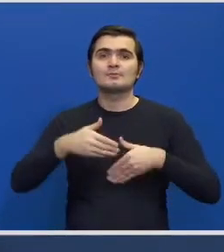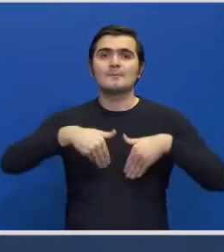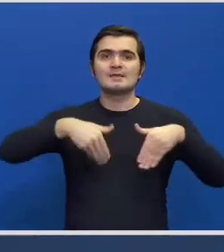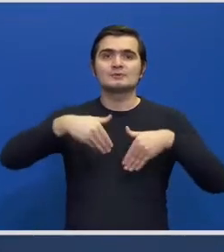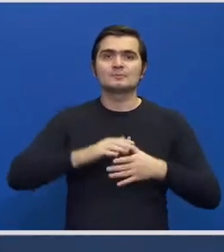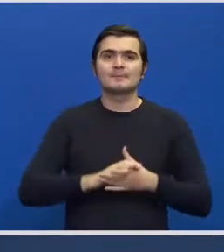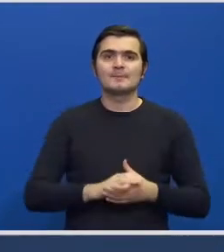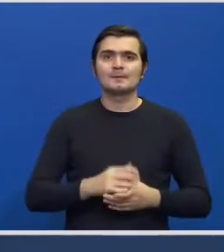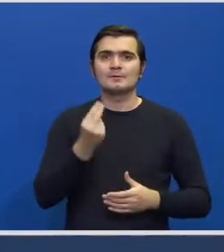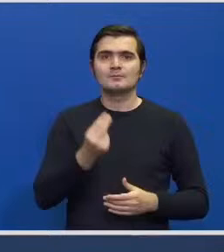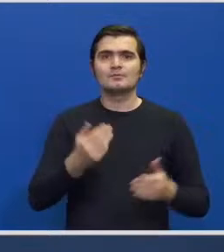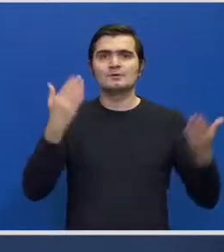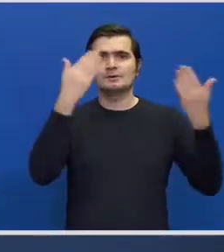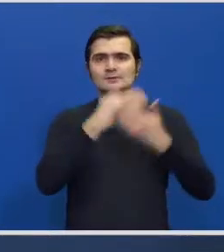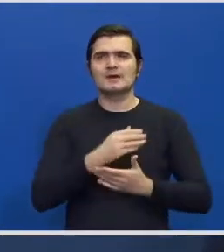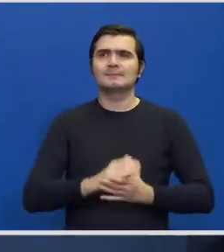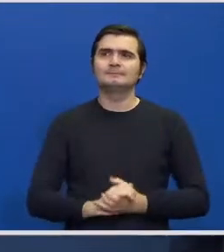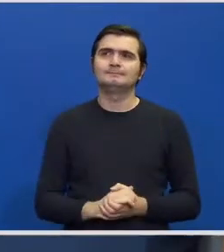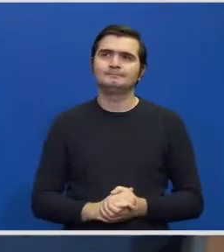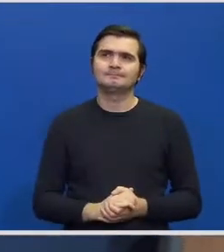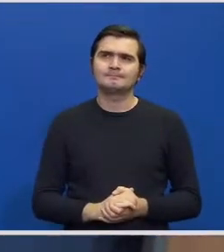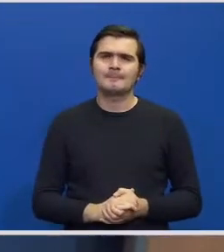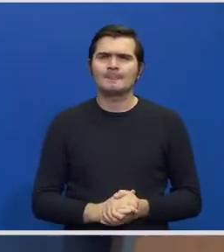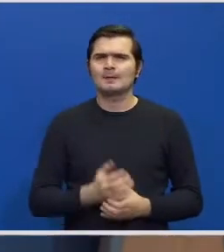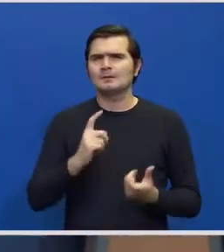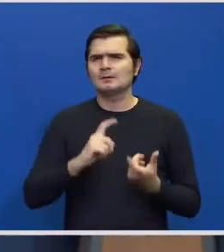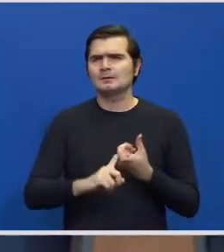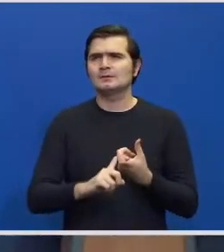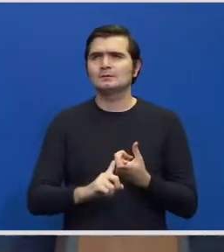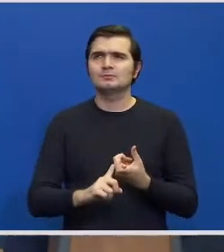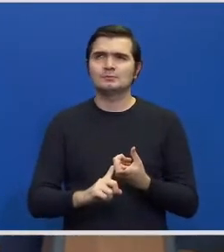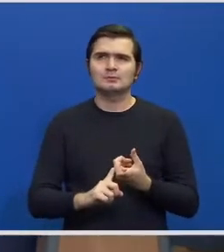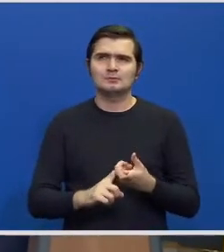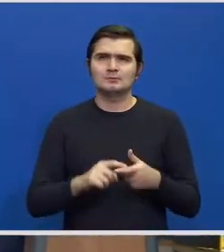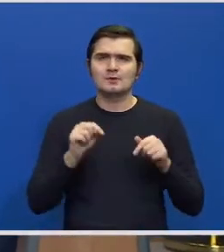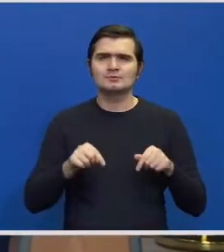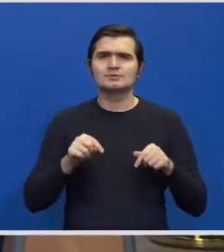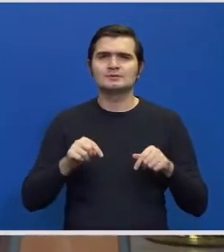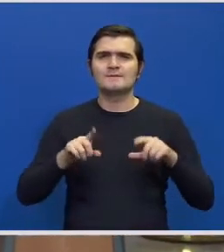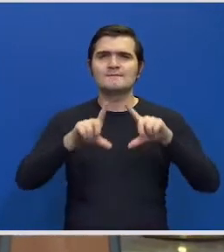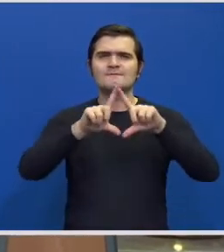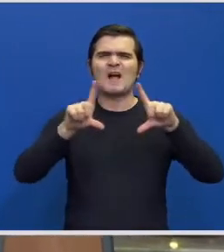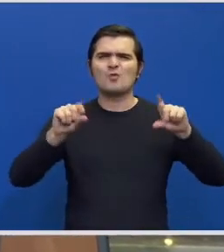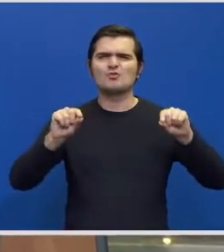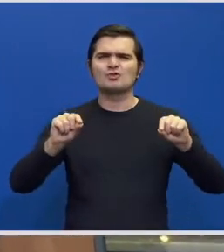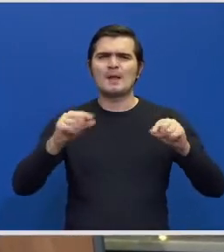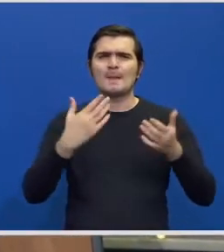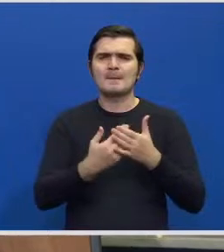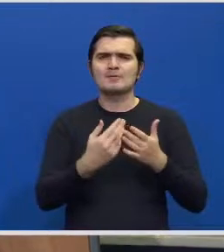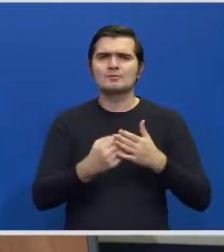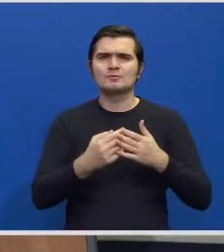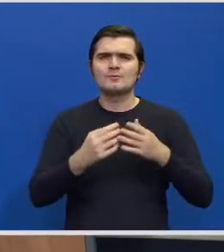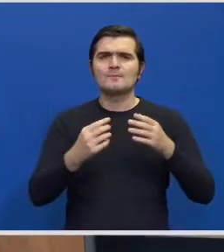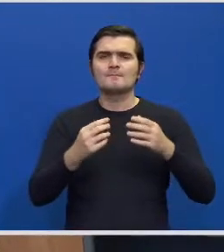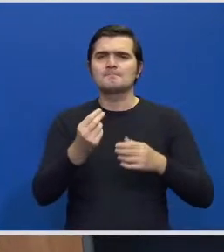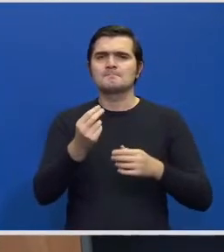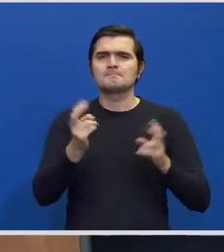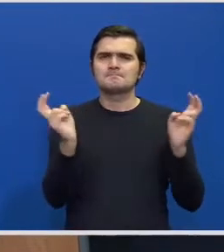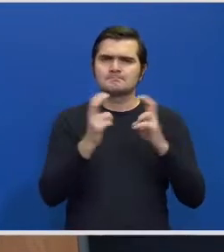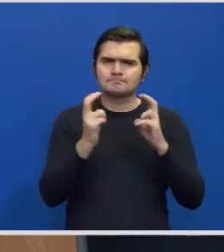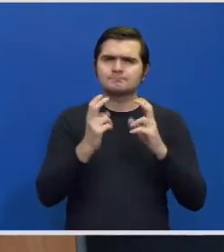dacă aveți întrebări pentru domnul ministru Boloș. Bună seara, Marina Cioacă, România TV. Domnule ministru, referitor la aceste vouchere